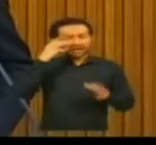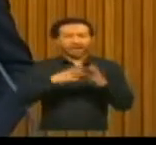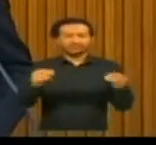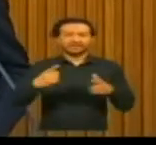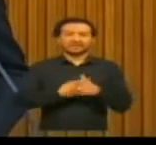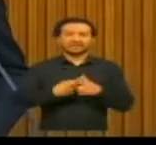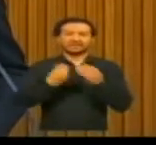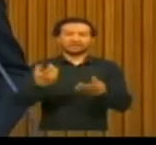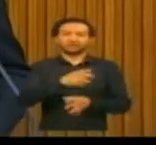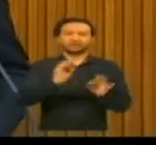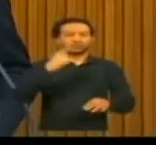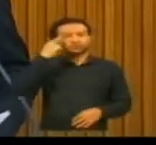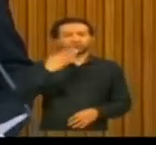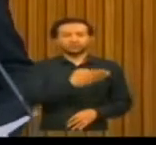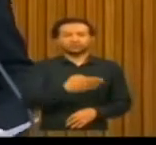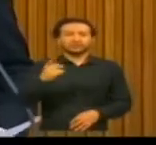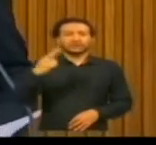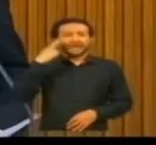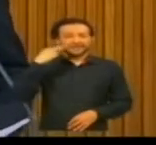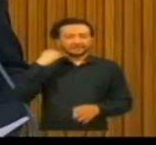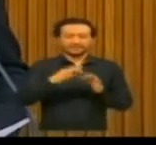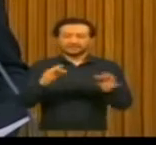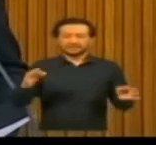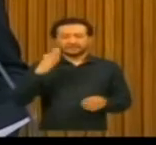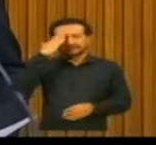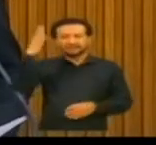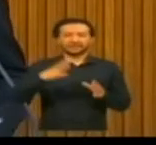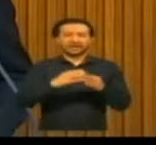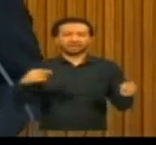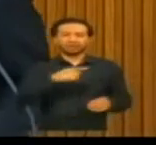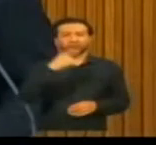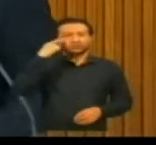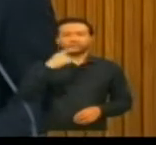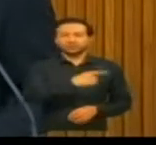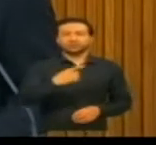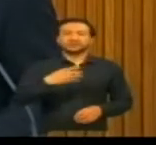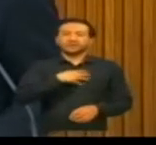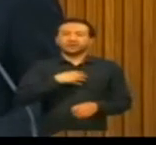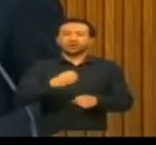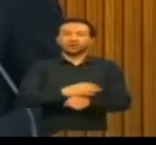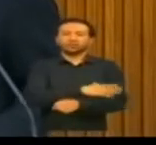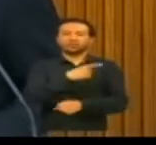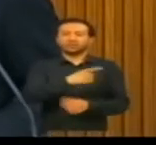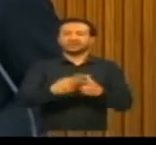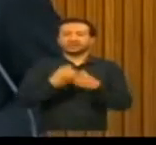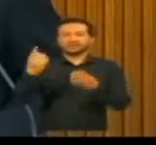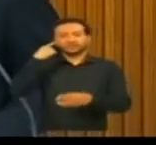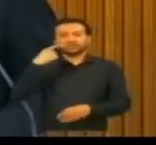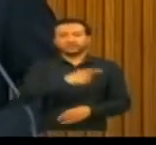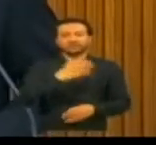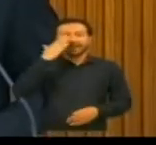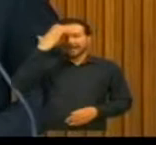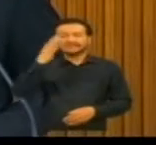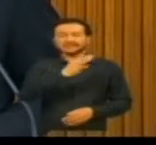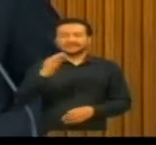verenler bunu düşünürler. Haysiyetini kiraya verenler bunu düşünürler. Onurunu kiraya verenler bunu düşünürler.